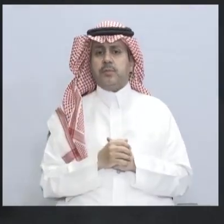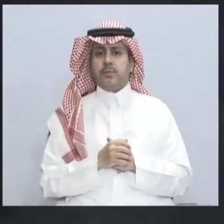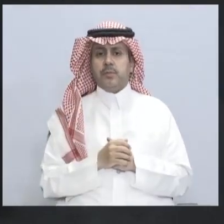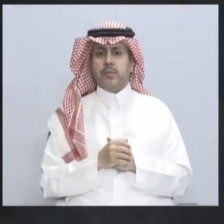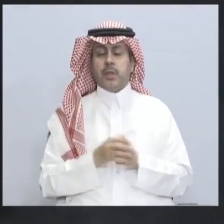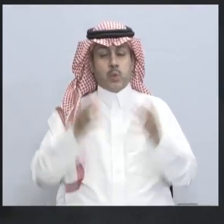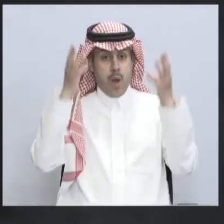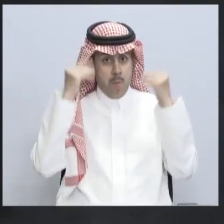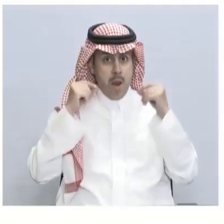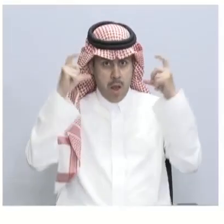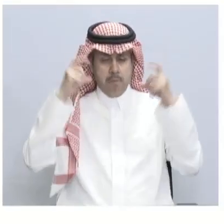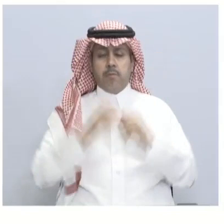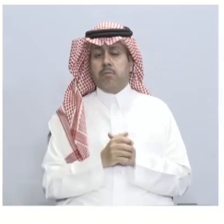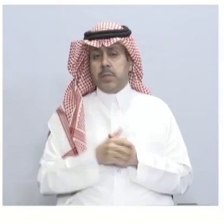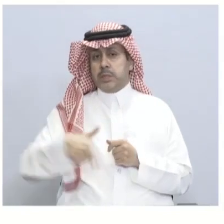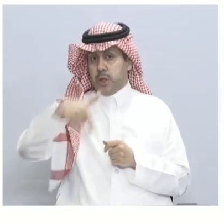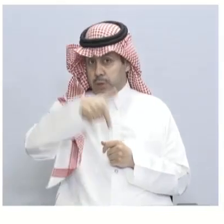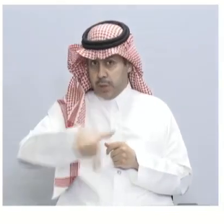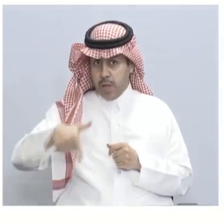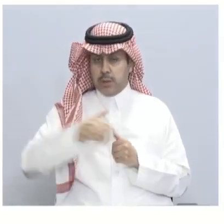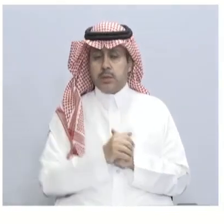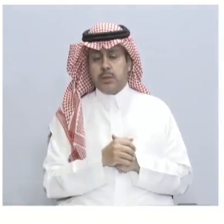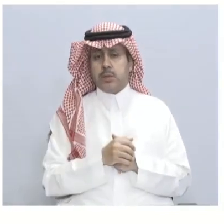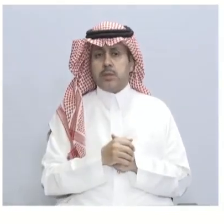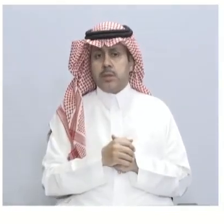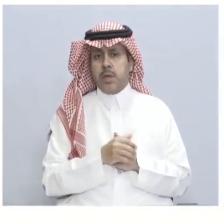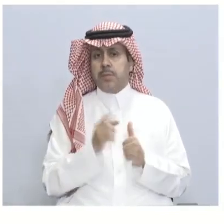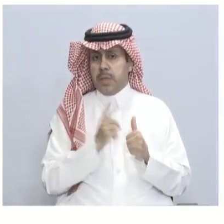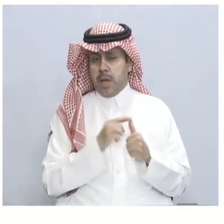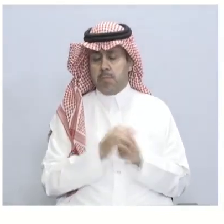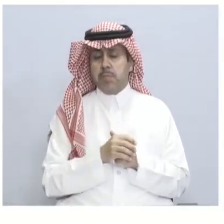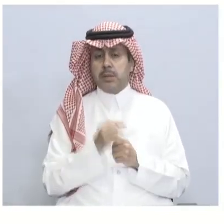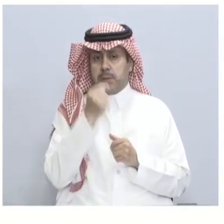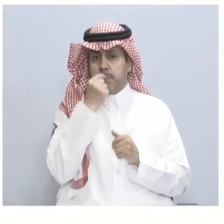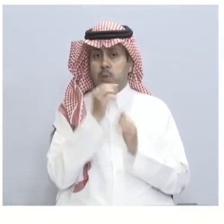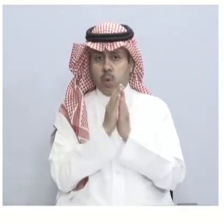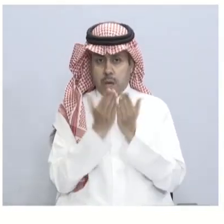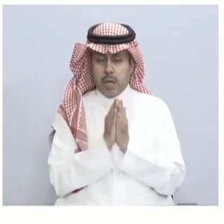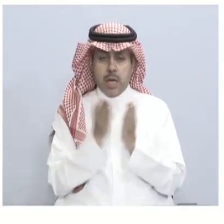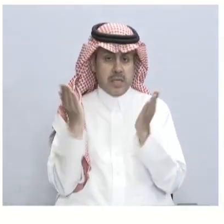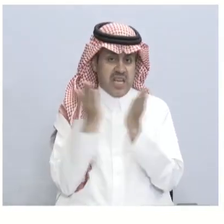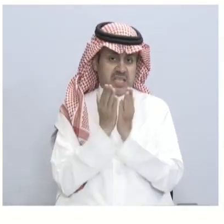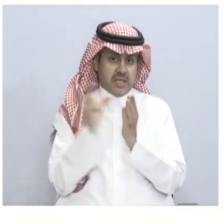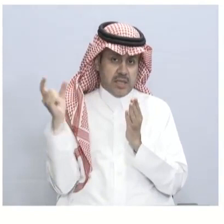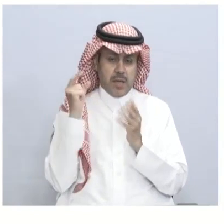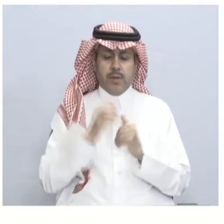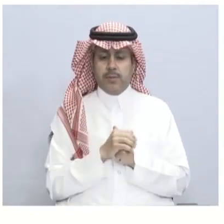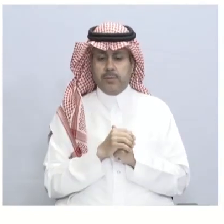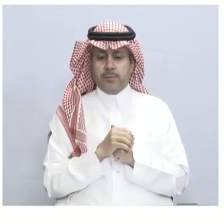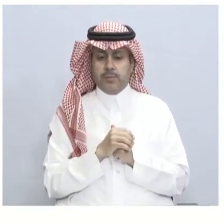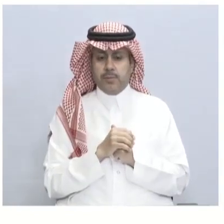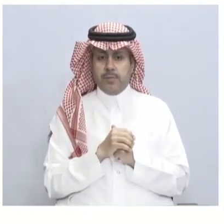العلم في الصف السادس الابتدائي في ماده القران الكريم والدراسات الاسلاميه